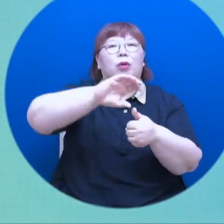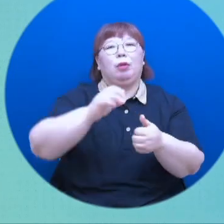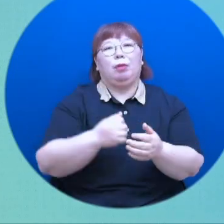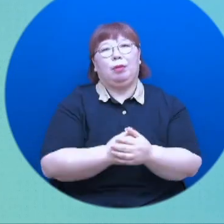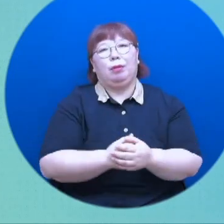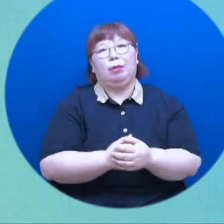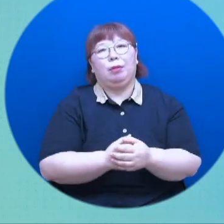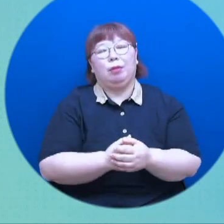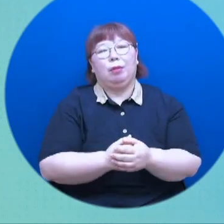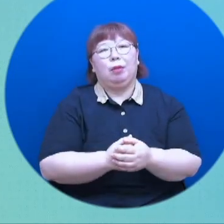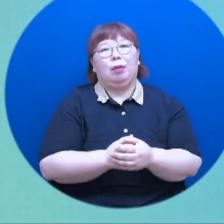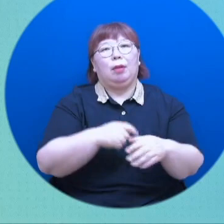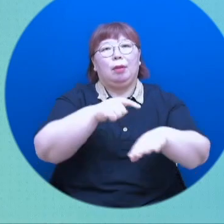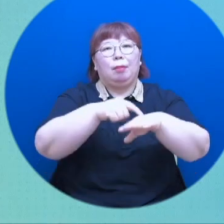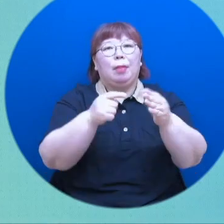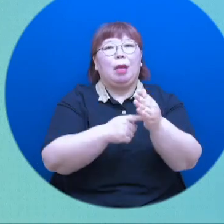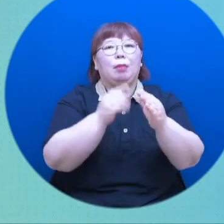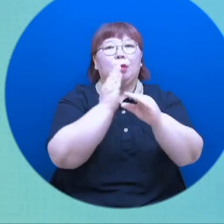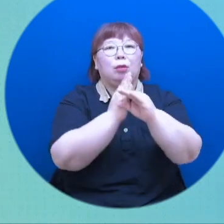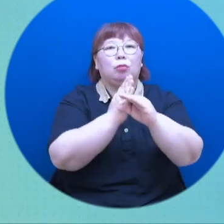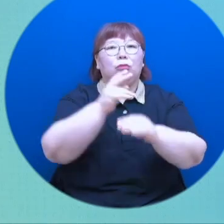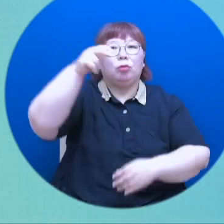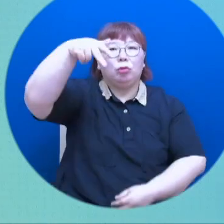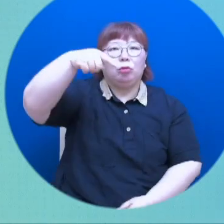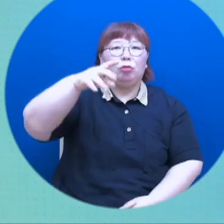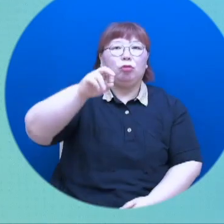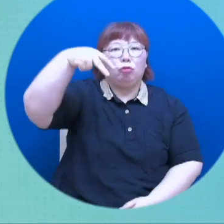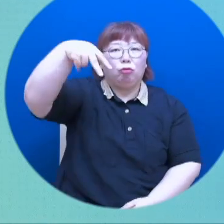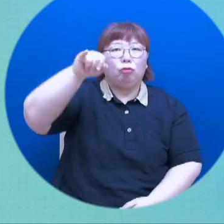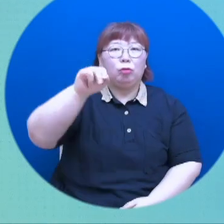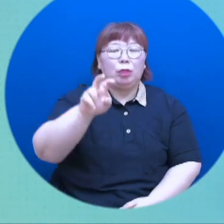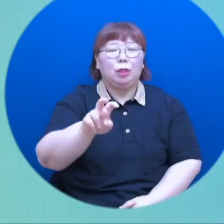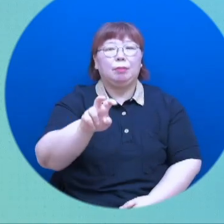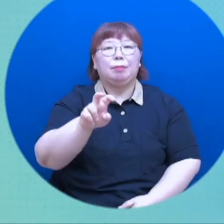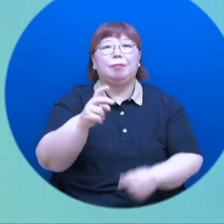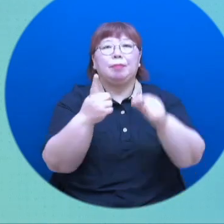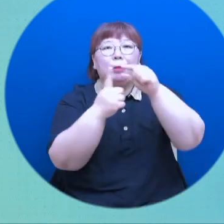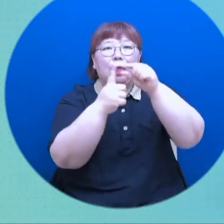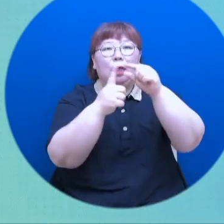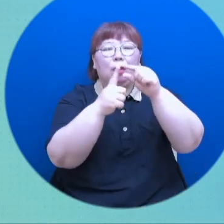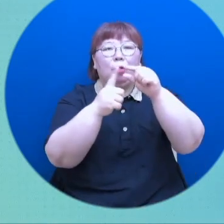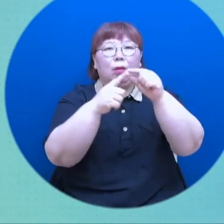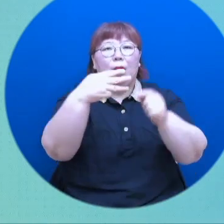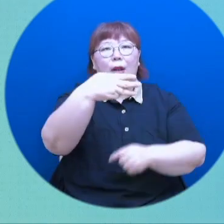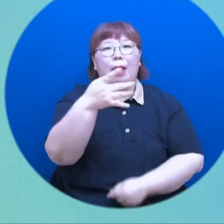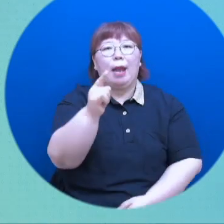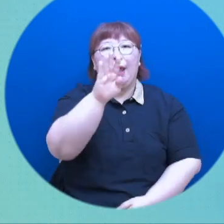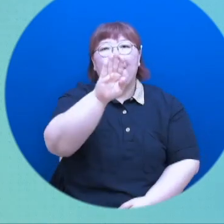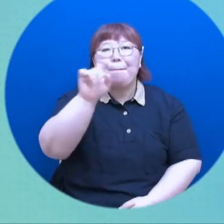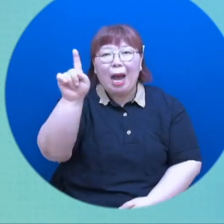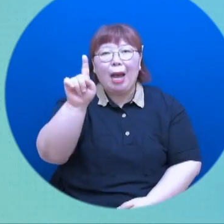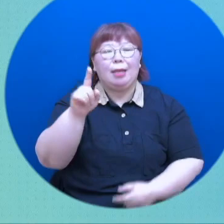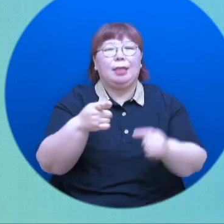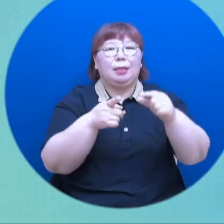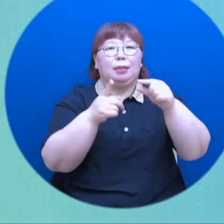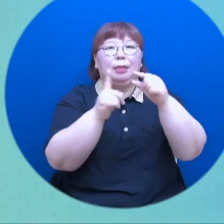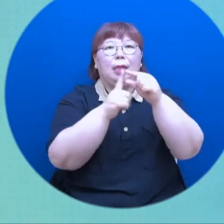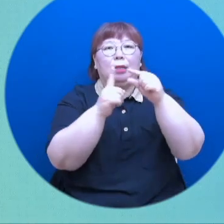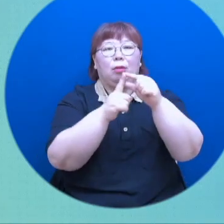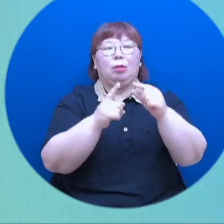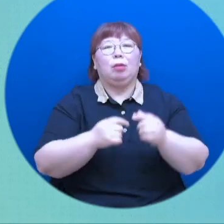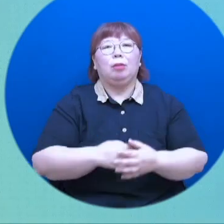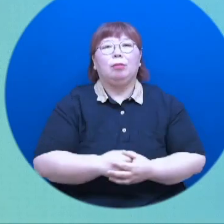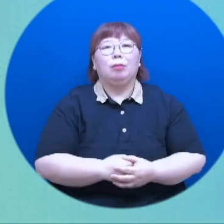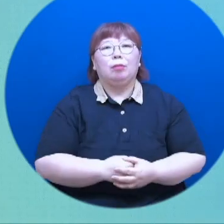말씀하는 중심이라고 하는 단어 있잖아요. 레바라는 단어를 써요. 근데 그 레바라는 단어를